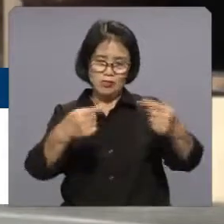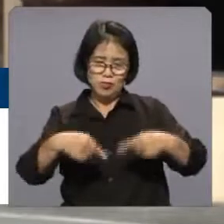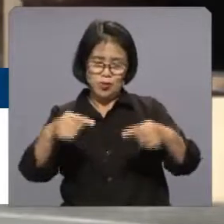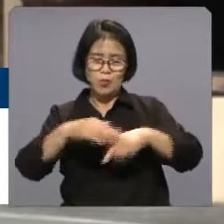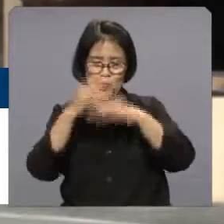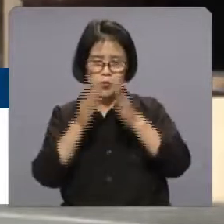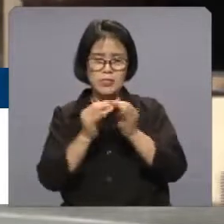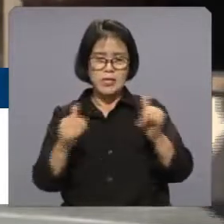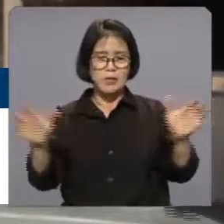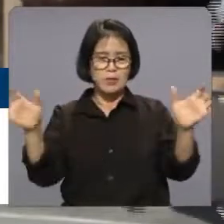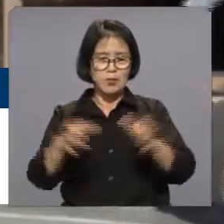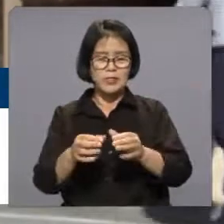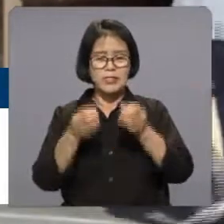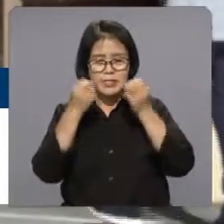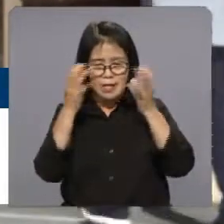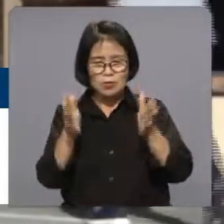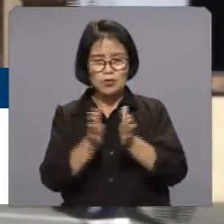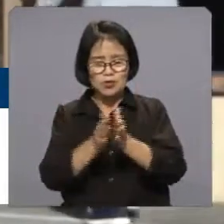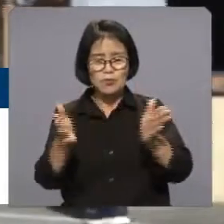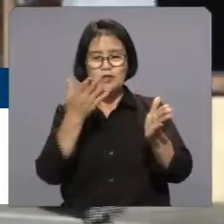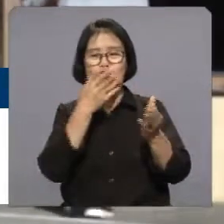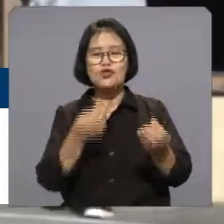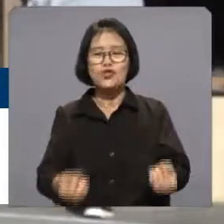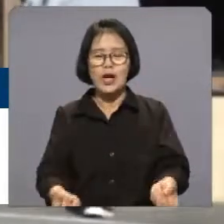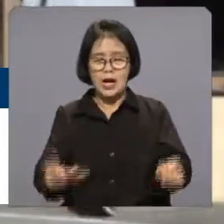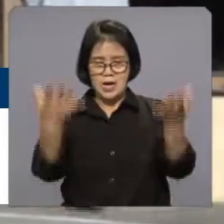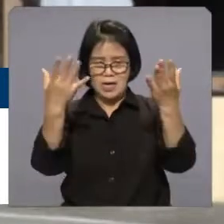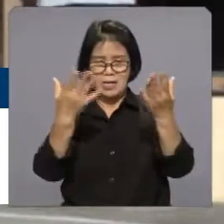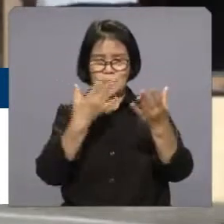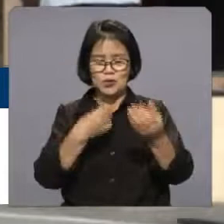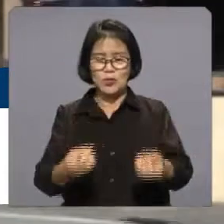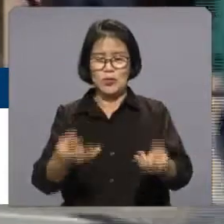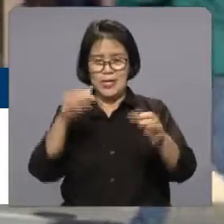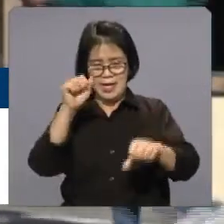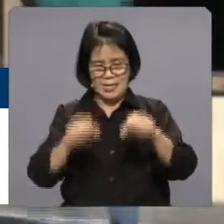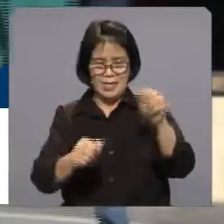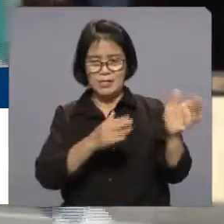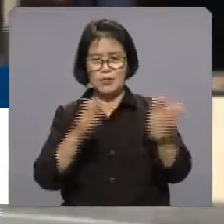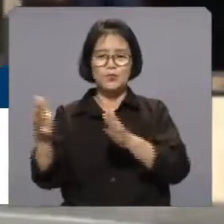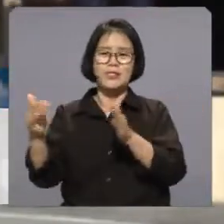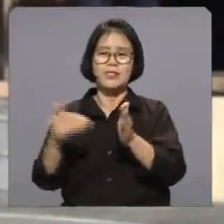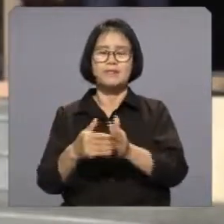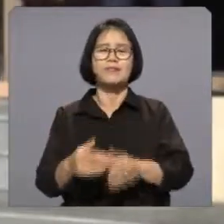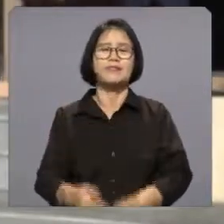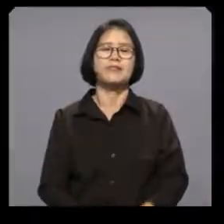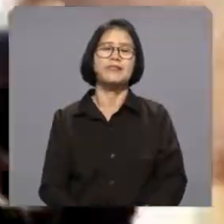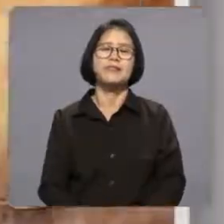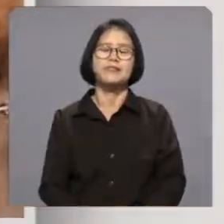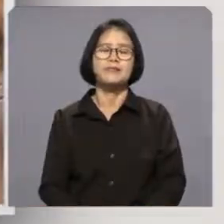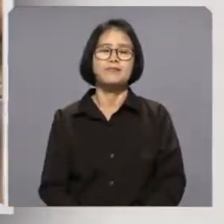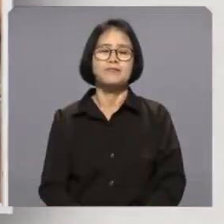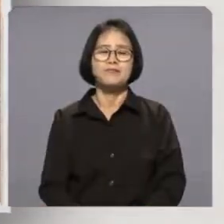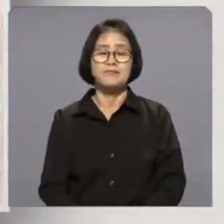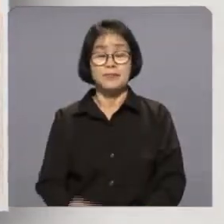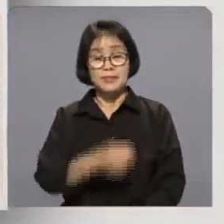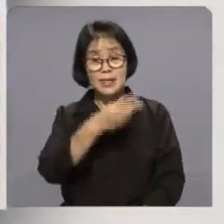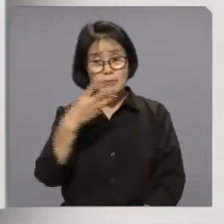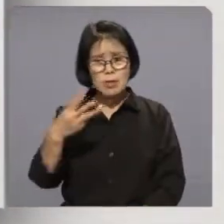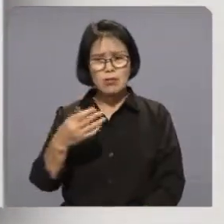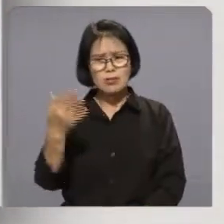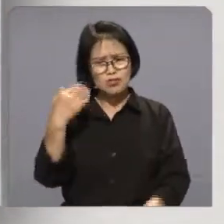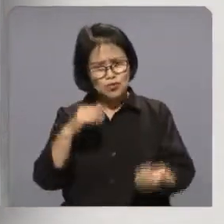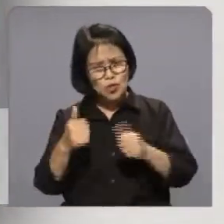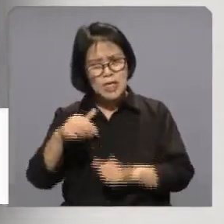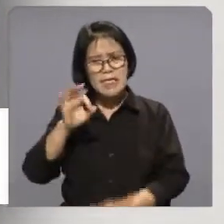한자리에 모여서 새로운 출발을 축하하는 그런 자리로 오늘 행사를 마련했습니다. 삼성은 고